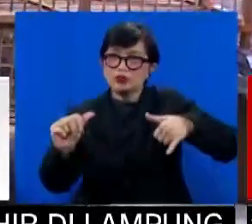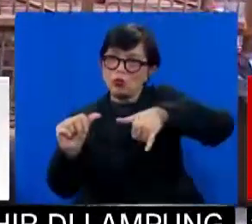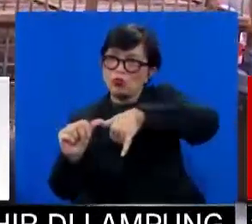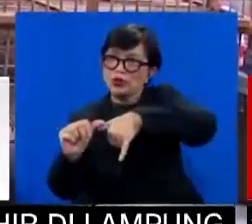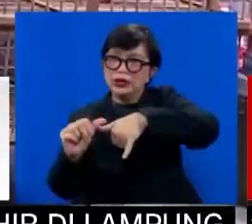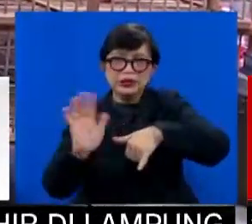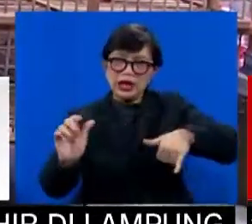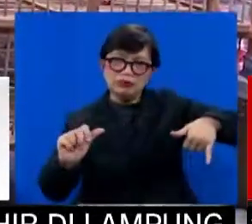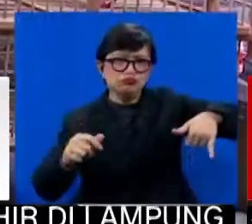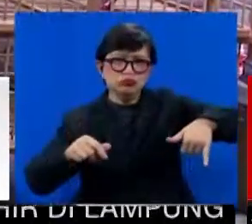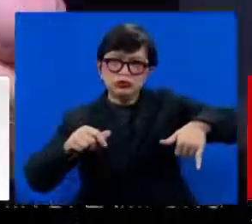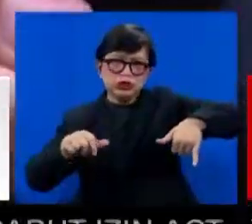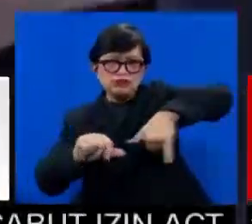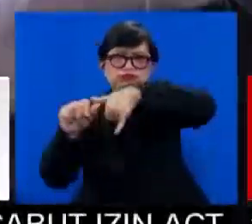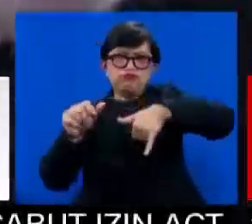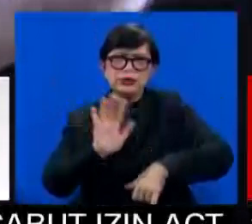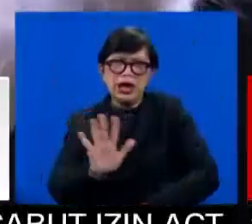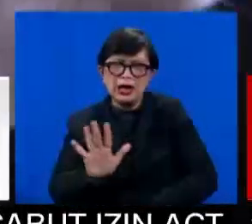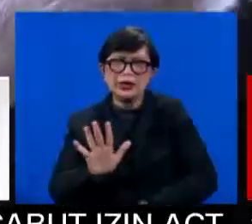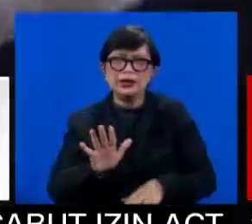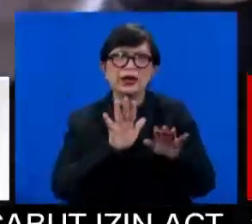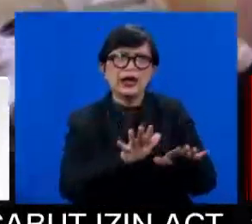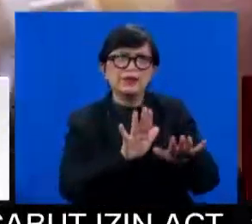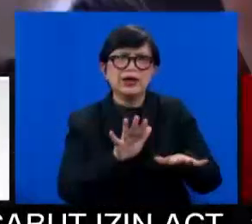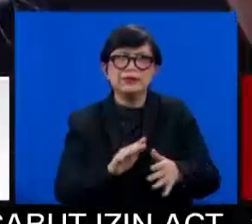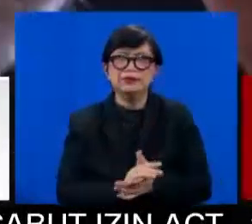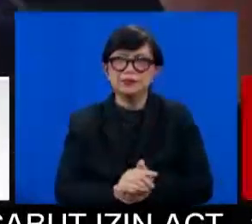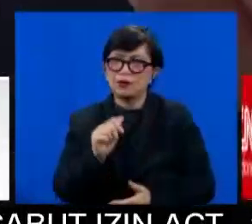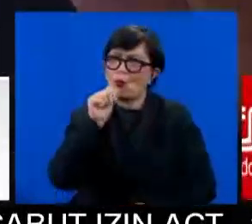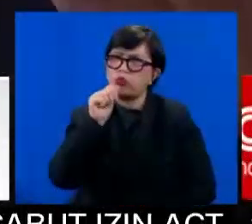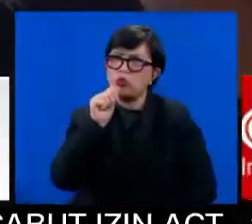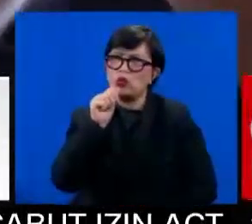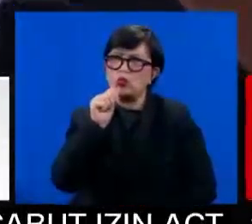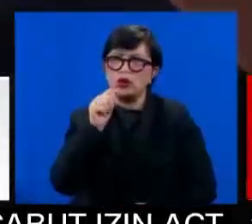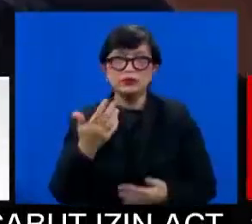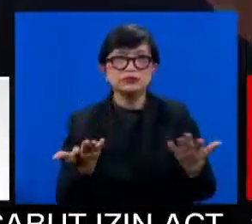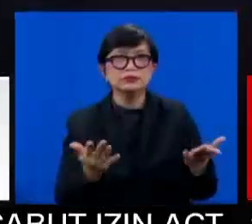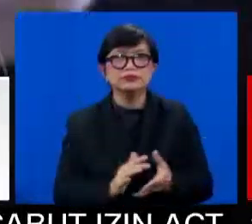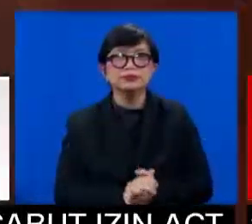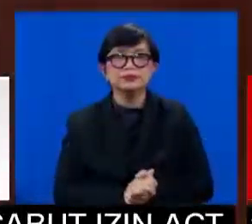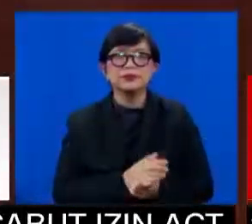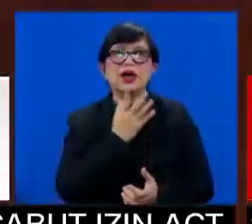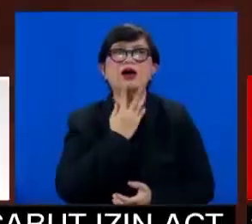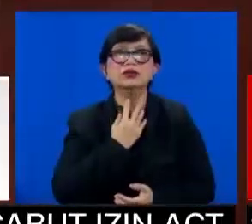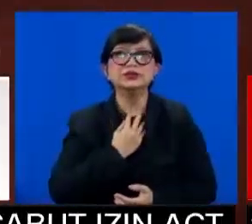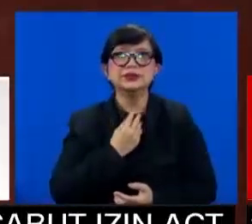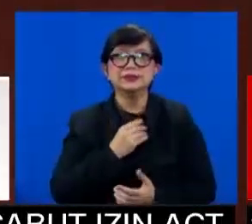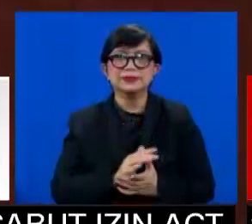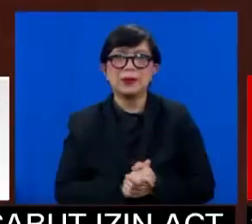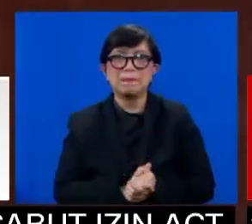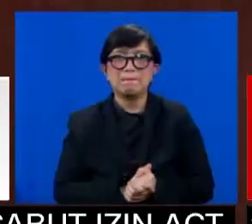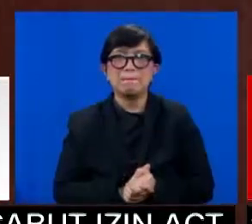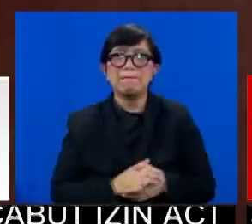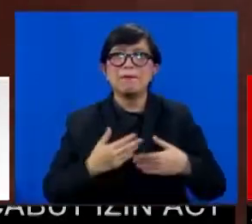Jangan ditanduk. Hei, kamu. Minumnya kalem ya. Aus banget kayaknya. Tidak hanya kambing dan